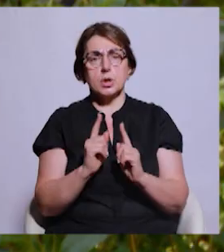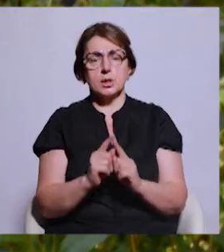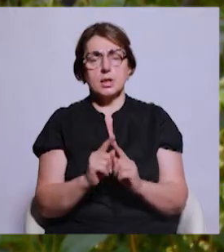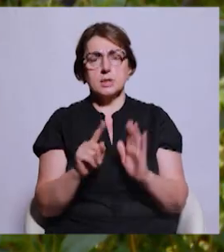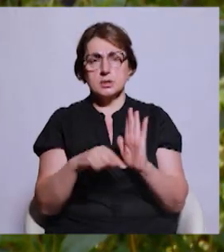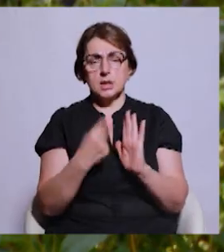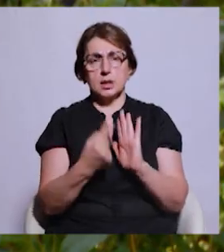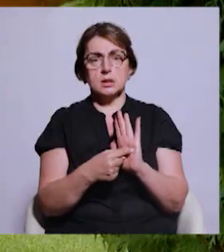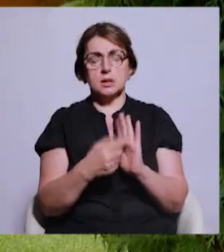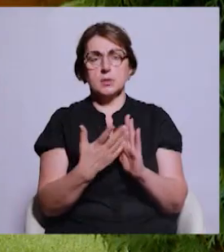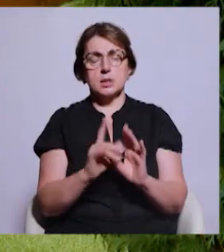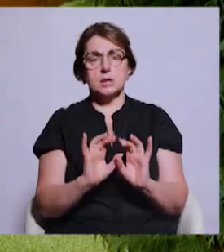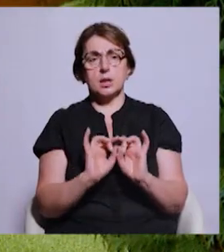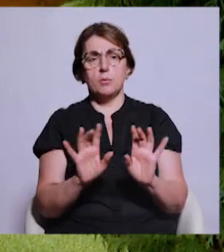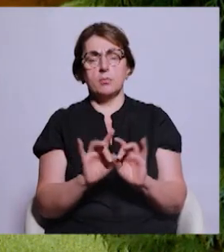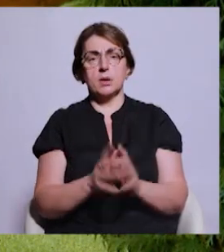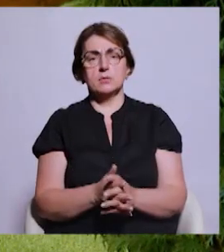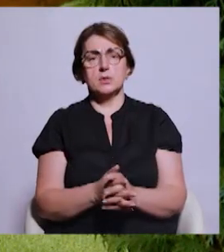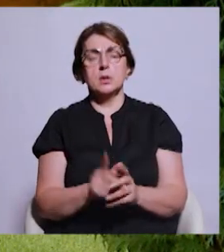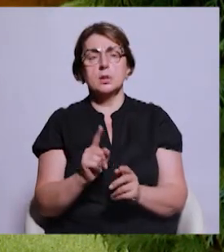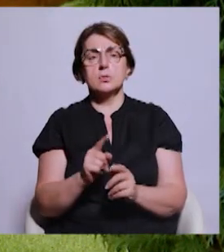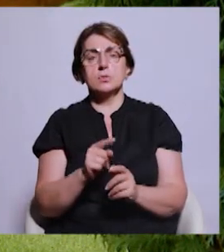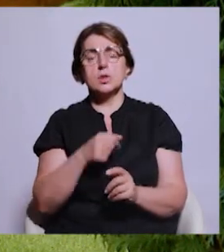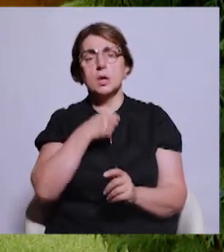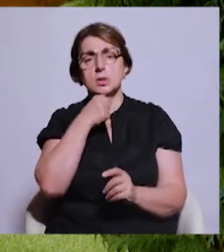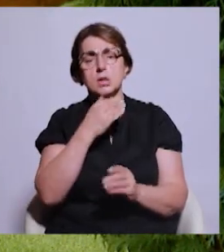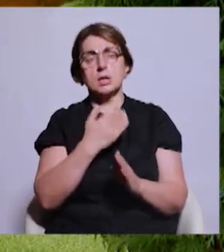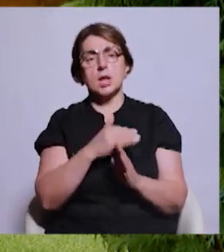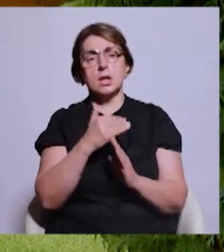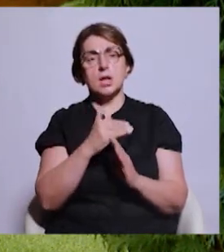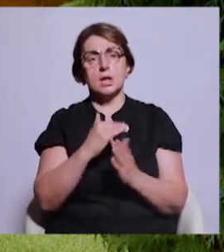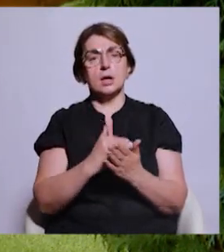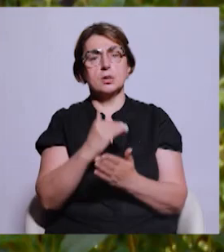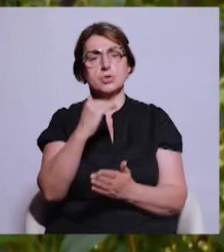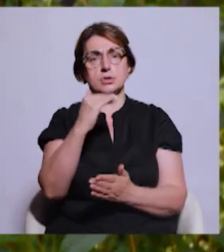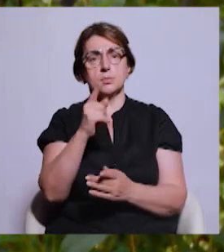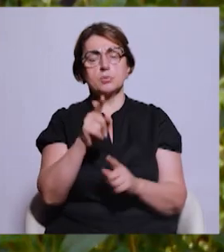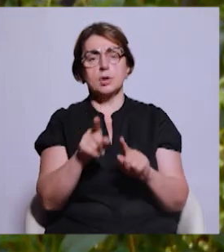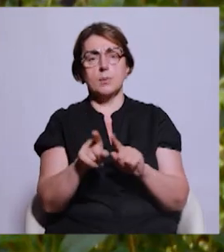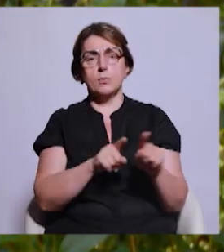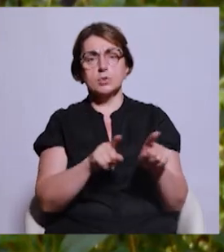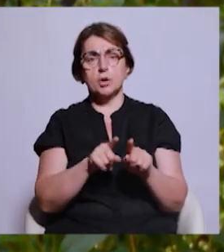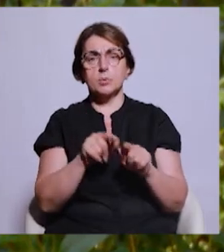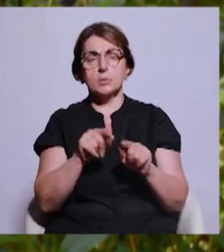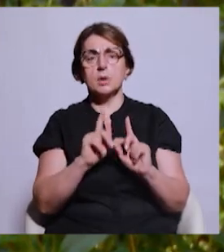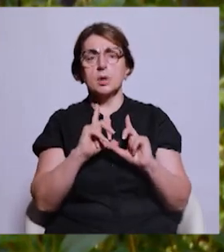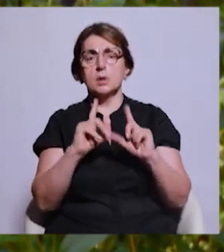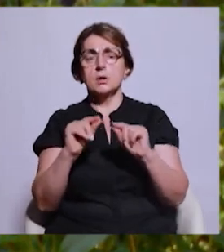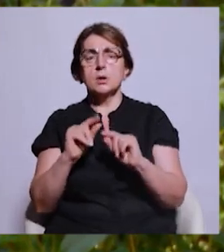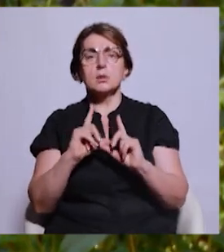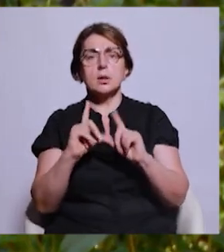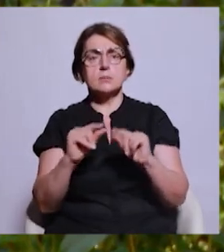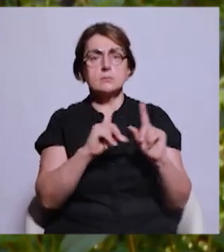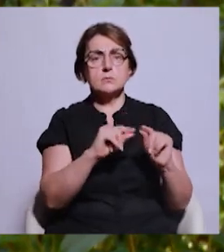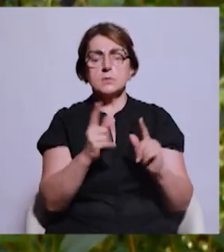ზუსტად ასეთ საკითხებთან, რაც ახლა ვახსენე. თქვენი ასაკი უფრო მატულობს, იზრდება და თქვენი მოძრაობებით გადაადგილება ეს